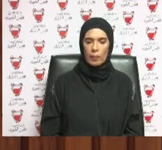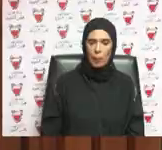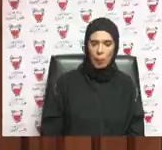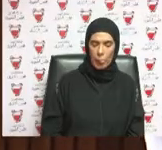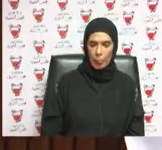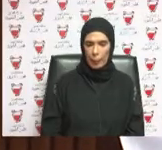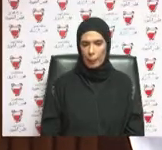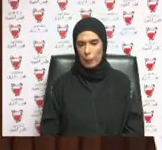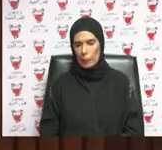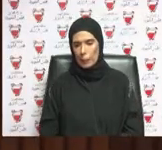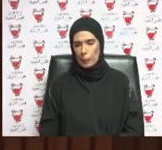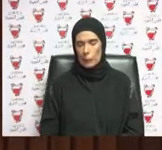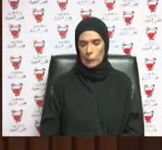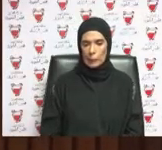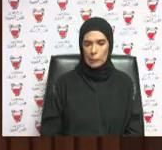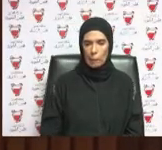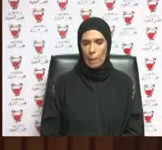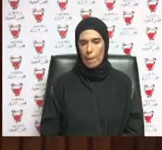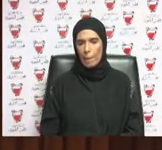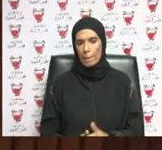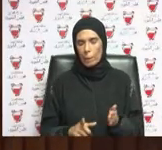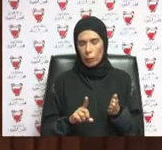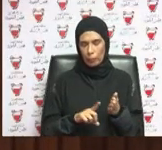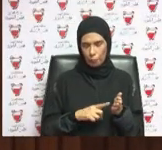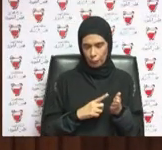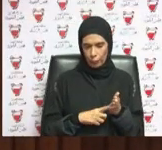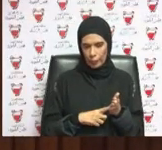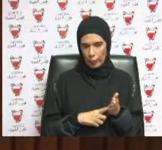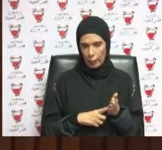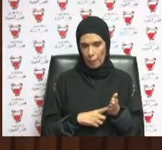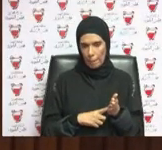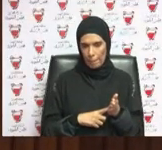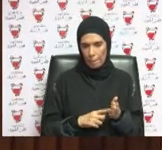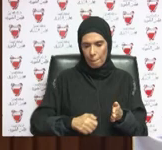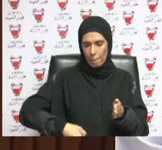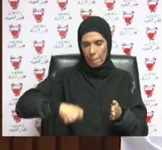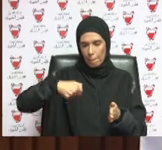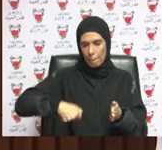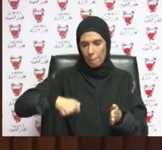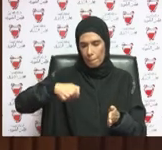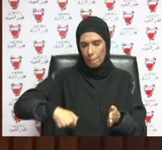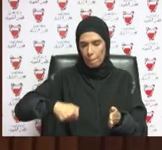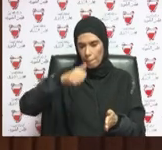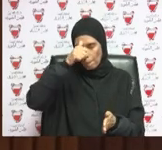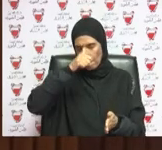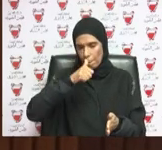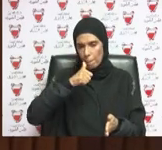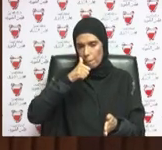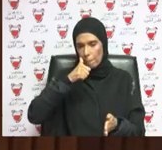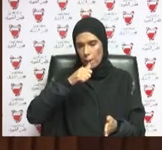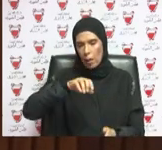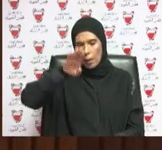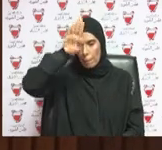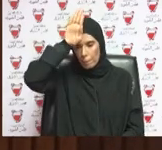شكرا سيد الرئيس. بداية أتقدم بخالص العزاء إلى حضرة صاحب